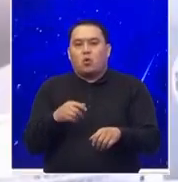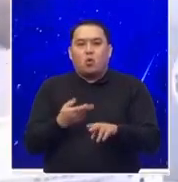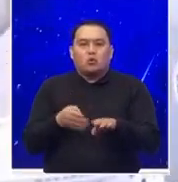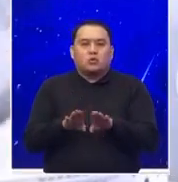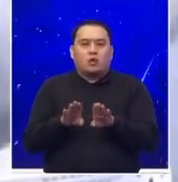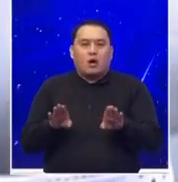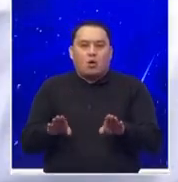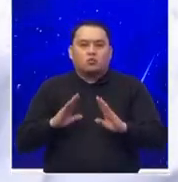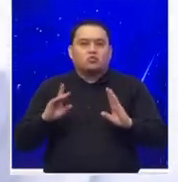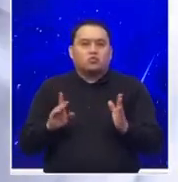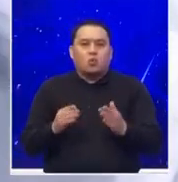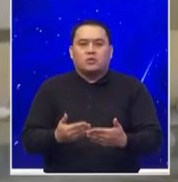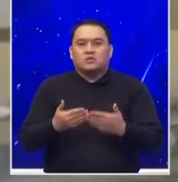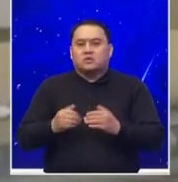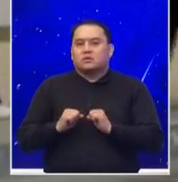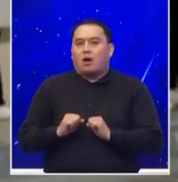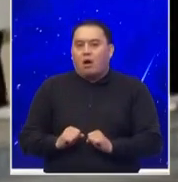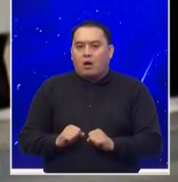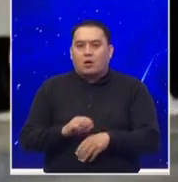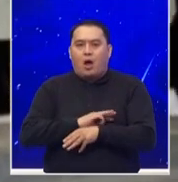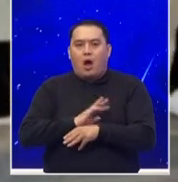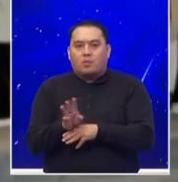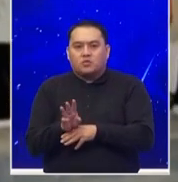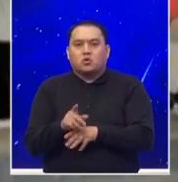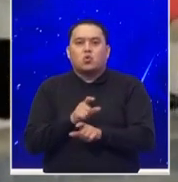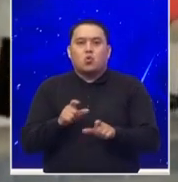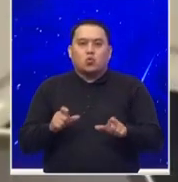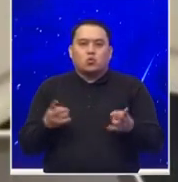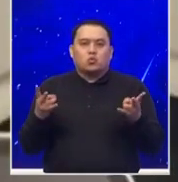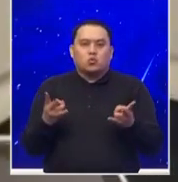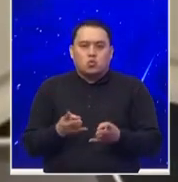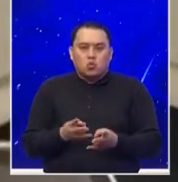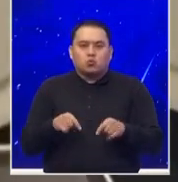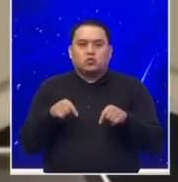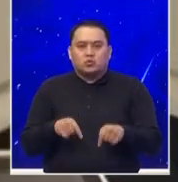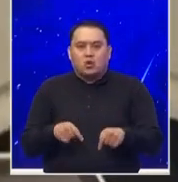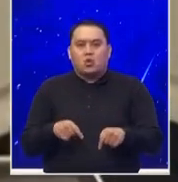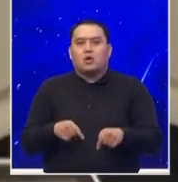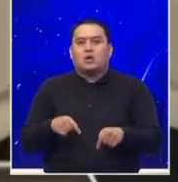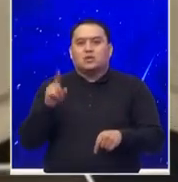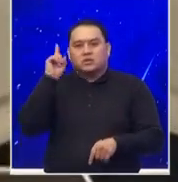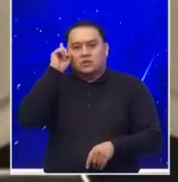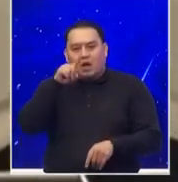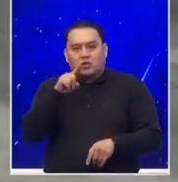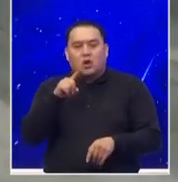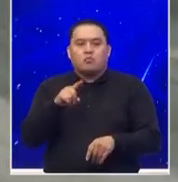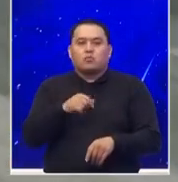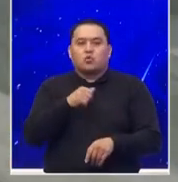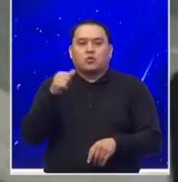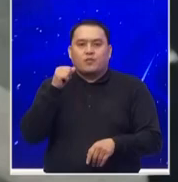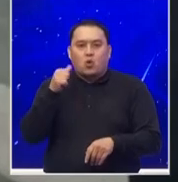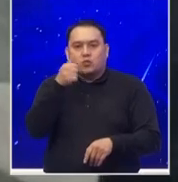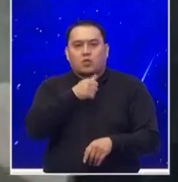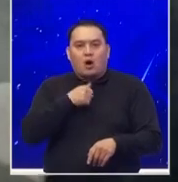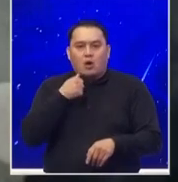как действовать, чтобы сохранить здоровье и обеспечить людей всем необходимым, тут уже знают. Уроки прошлого года